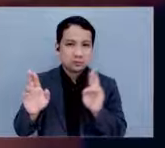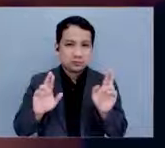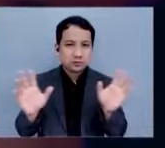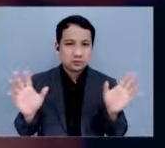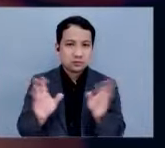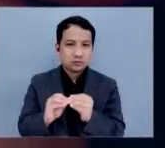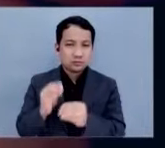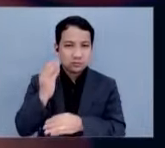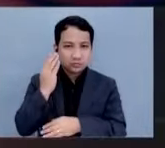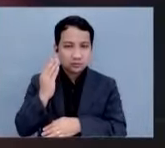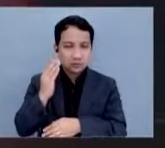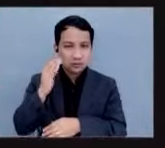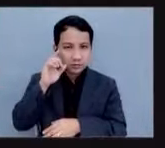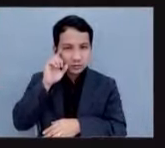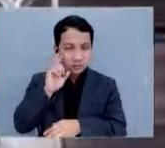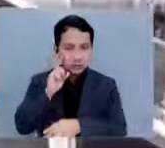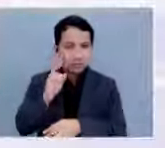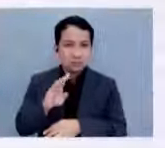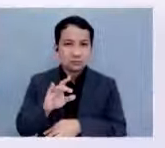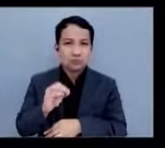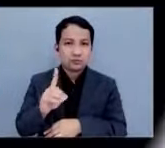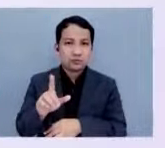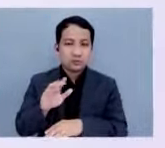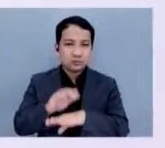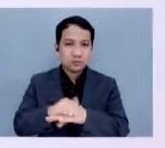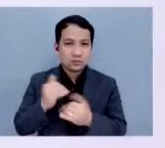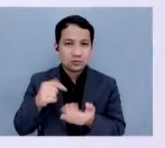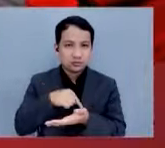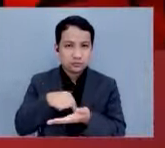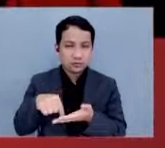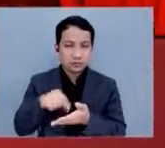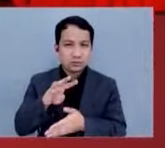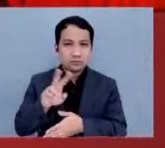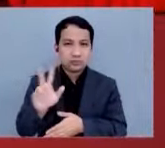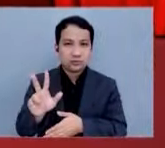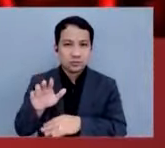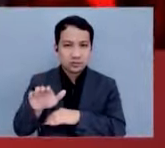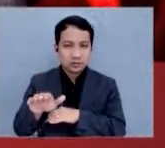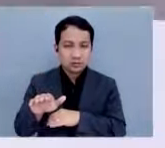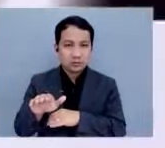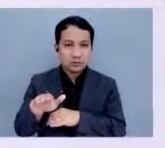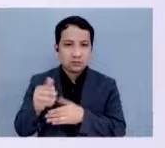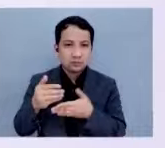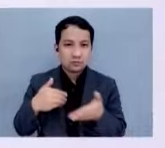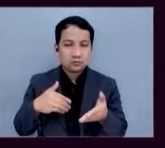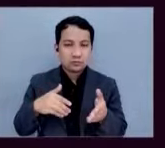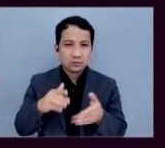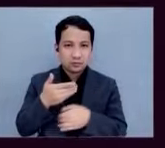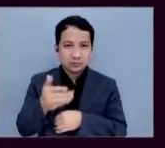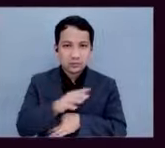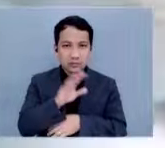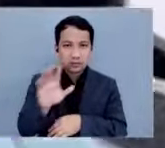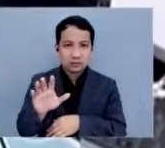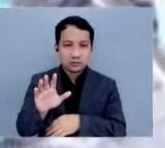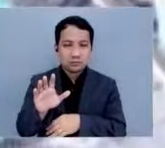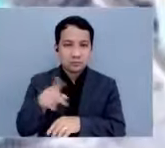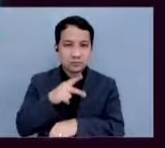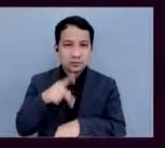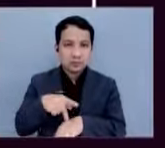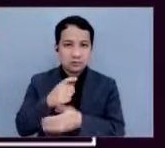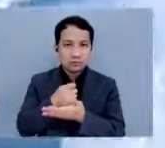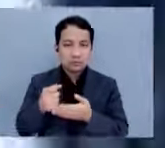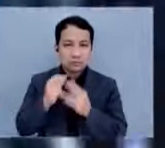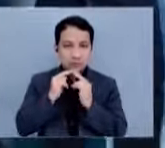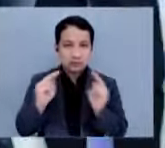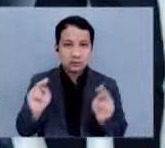ng cybersextortion sa Budol Alert. Ngayong linggo, 4:30 ng hapon bago mag-Frontline Pilipinas weekend. Nagbabalita mula